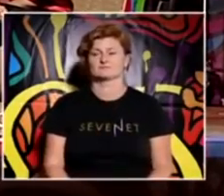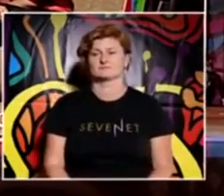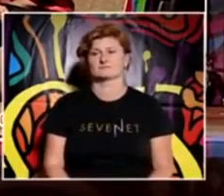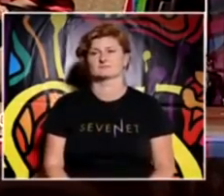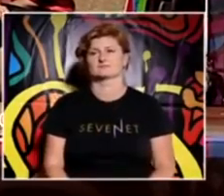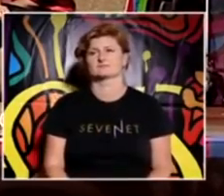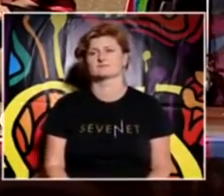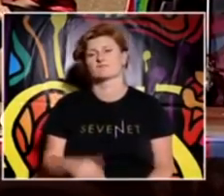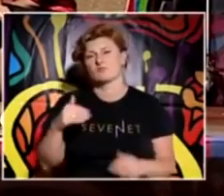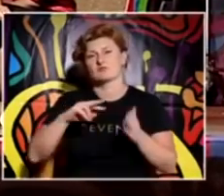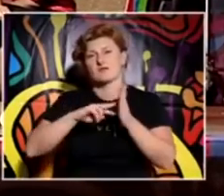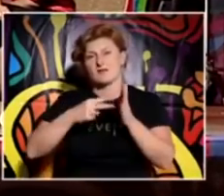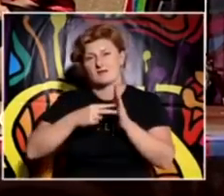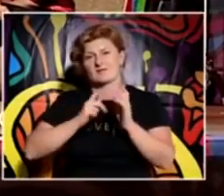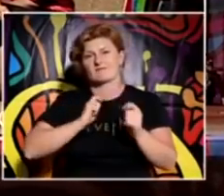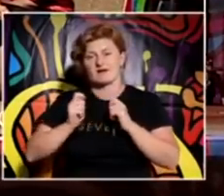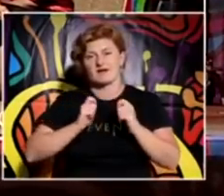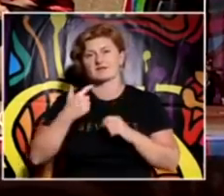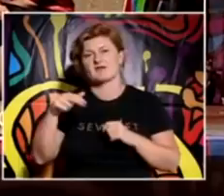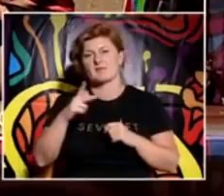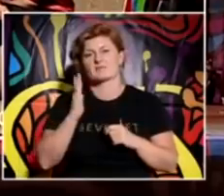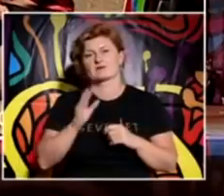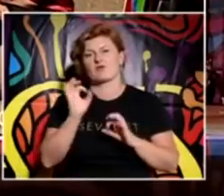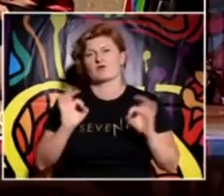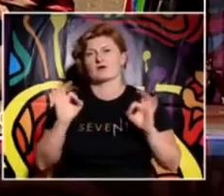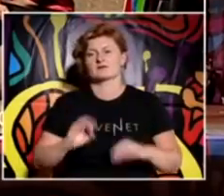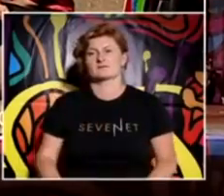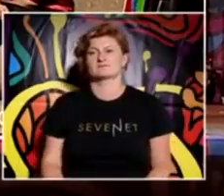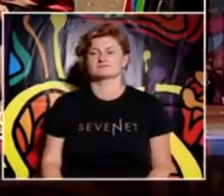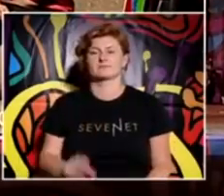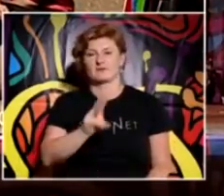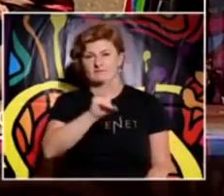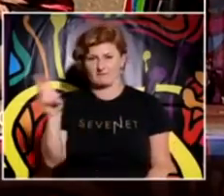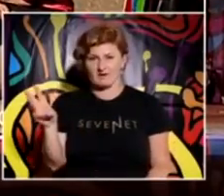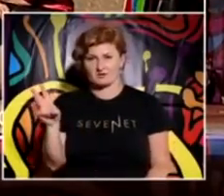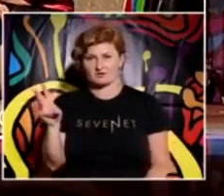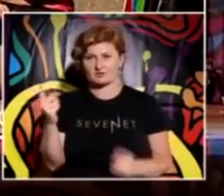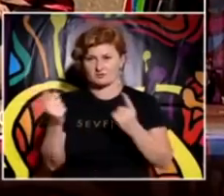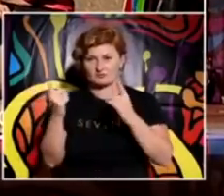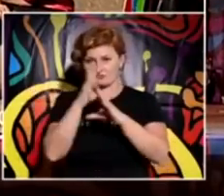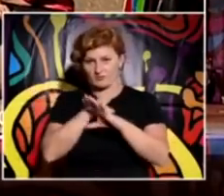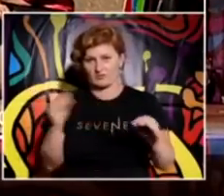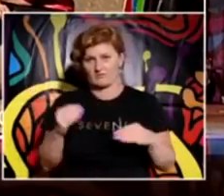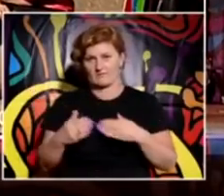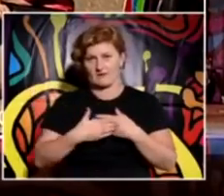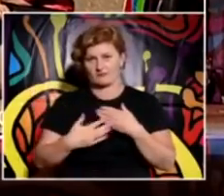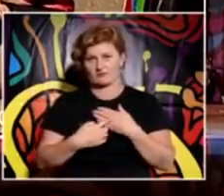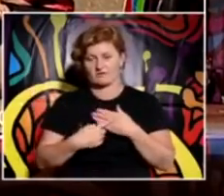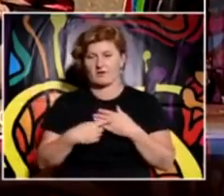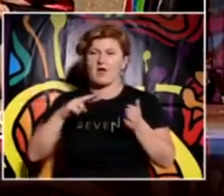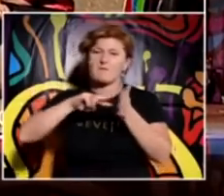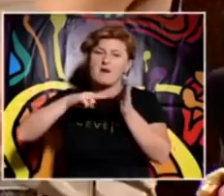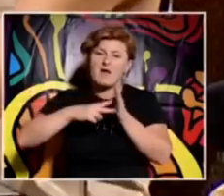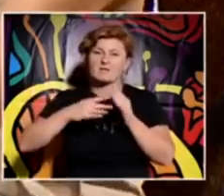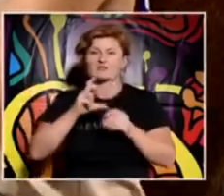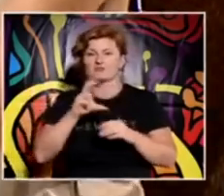wakacje, kiedy tylko będzie okazja. W waszym przypadku, szanowne małżeństwo, plan czy spontan? Teraz